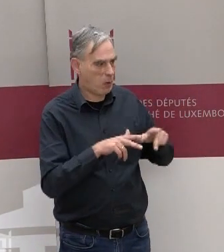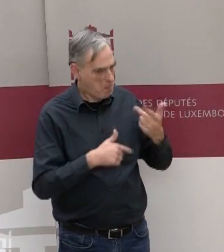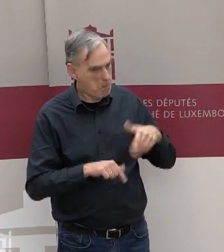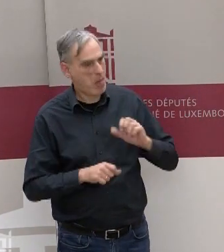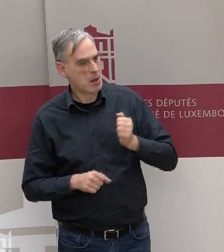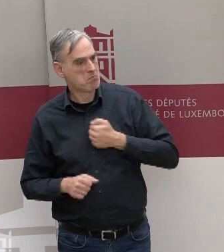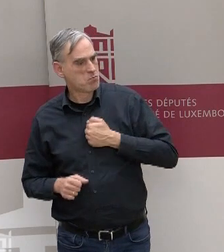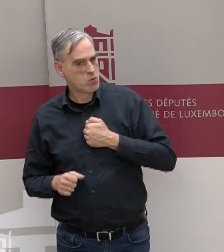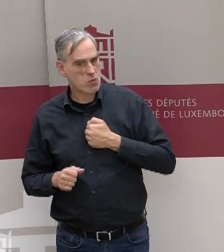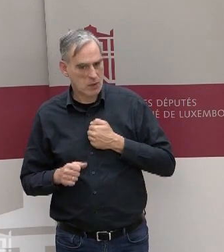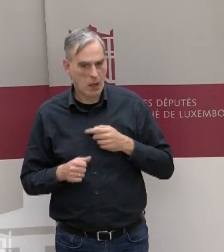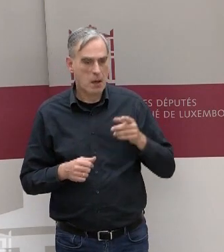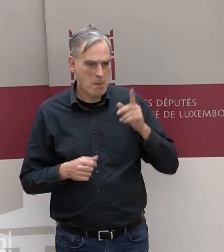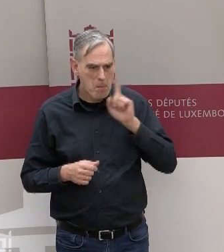unhält.